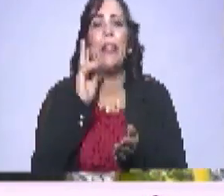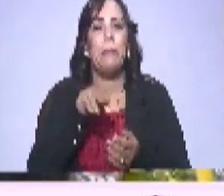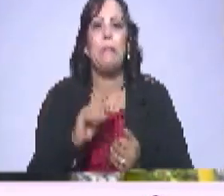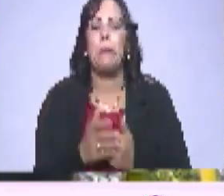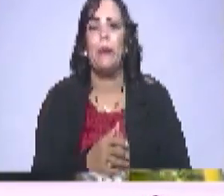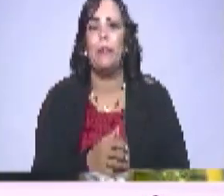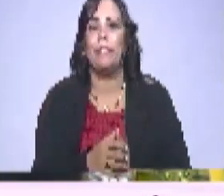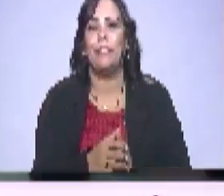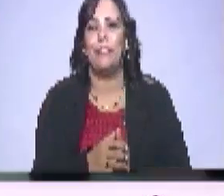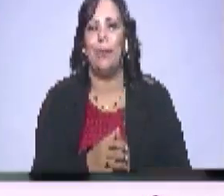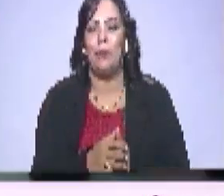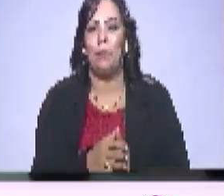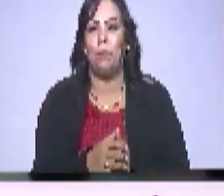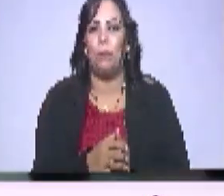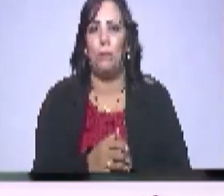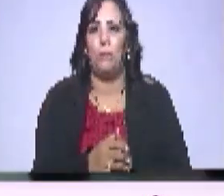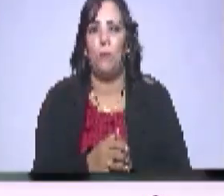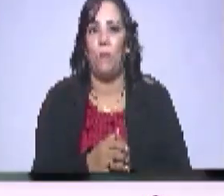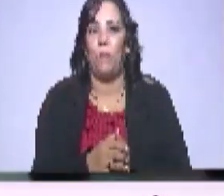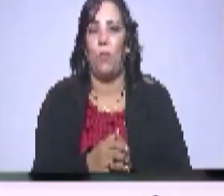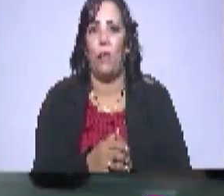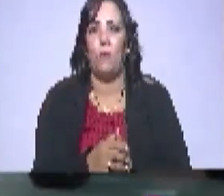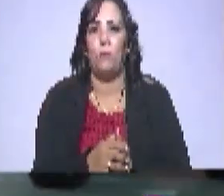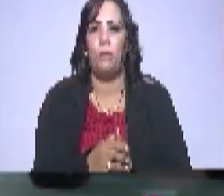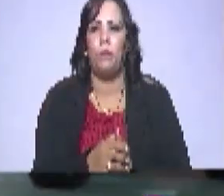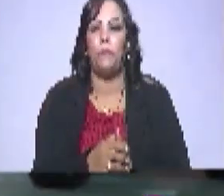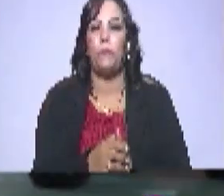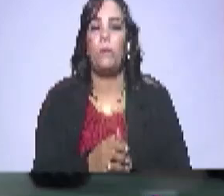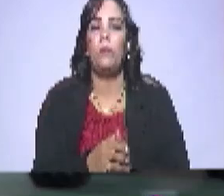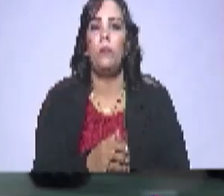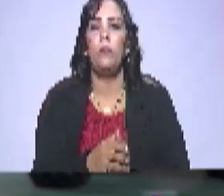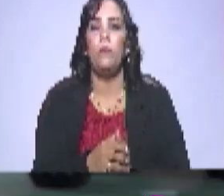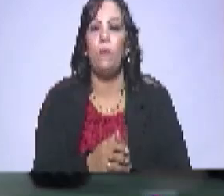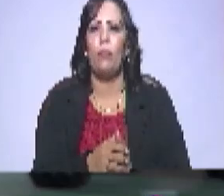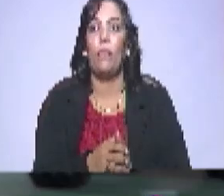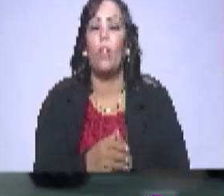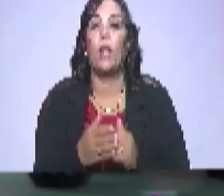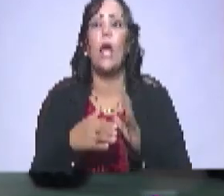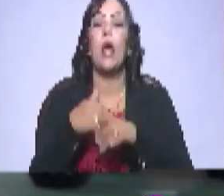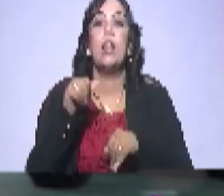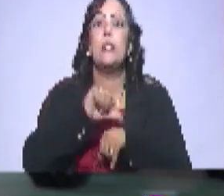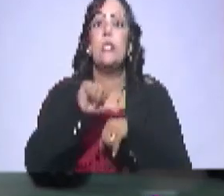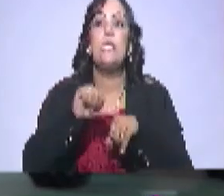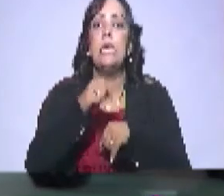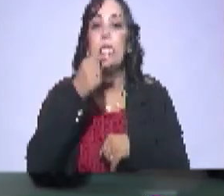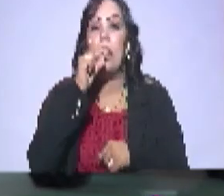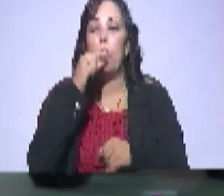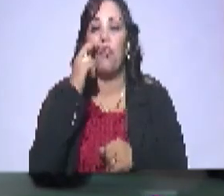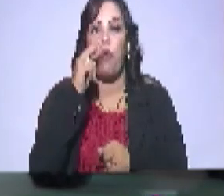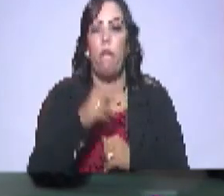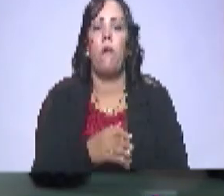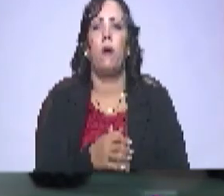انت قصدك الرز الناشف من تحت؟ اه الرز الناشف. هنحط شويه زيت زيتون،